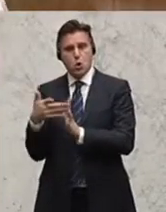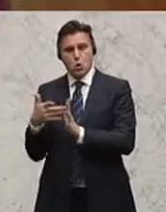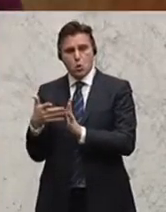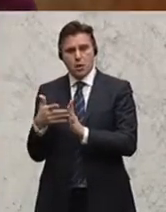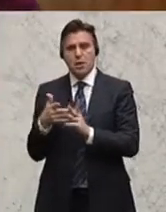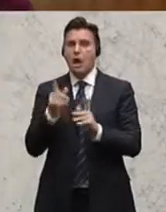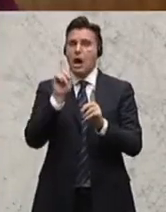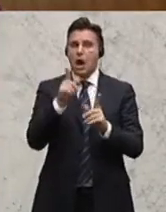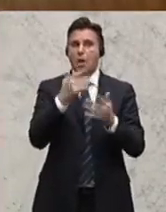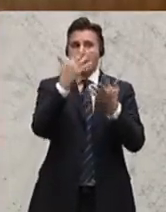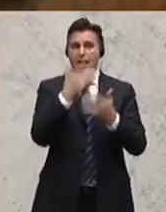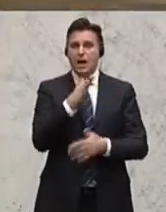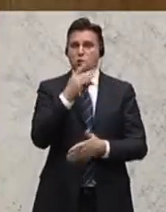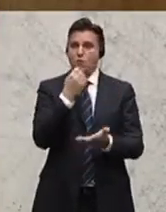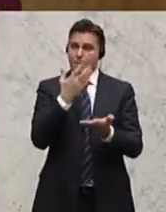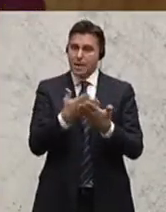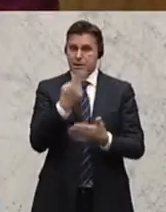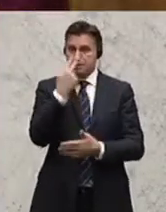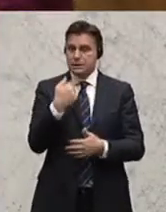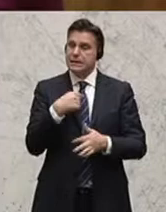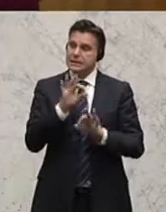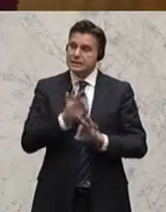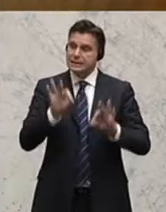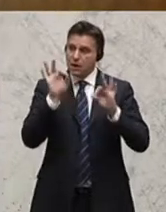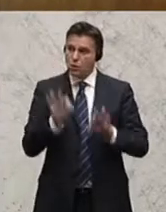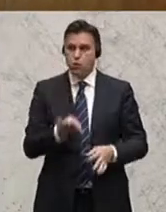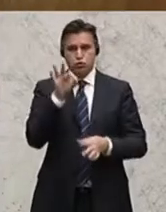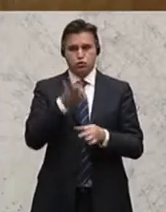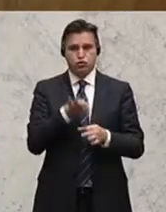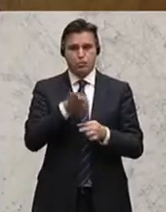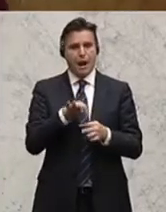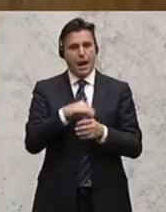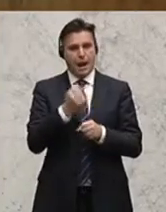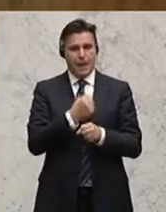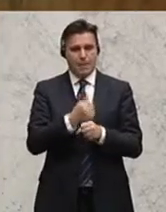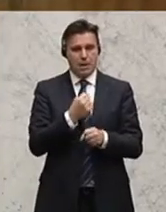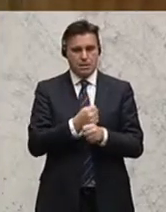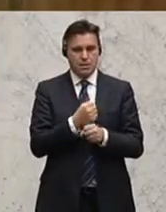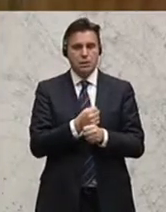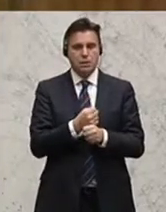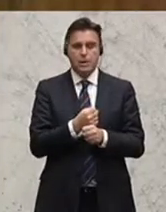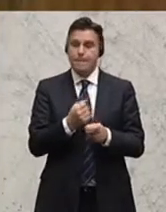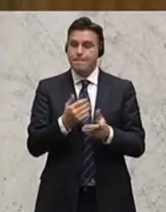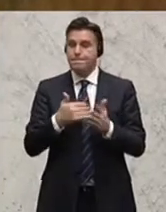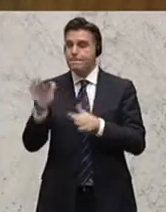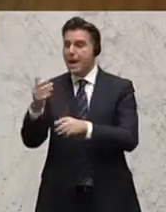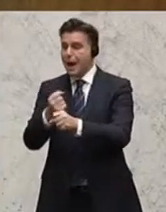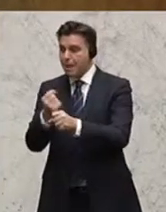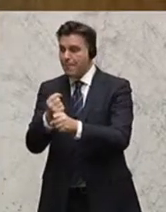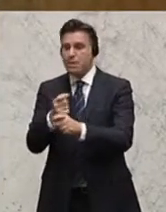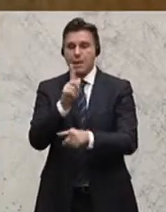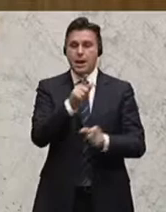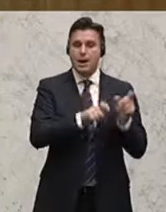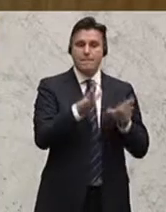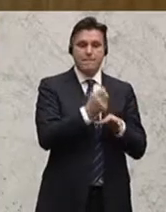einen Rechnungshofbericht, der zeigt, dass wir sehr gut und sparsam gearbeitet haben und wir können mehr Arbeit mit weniger Mitarbeitern